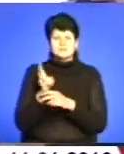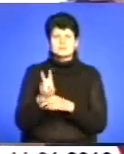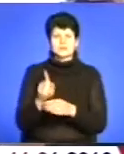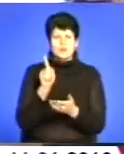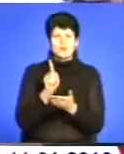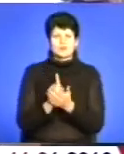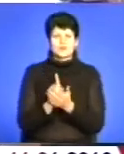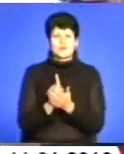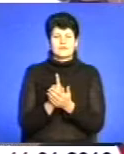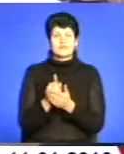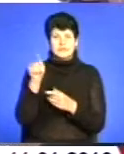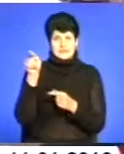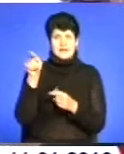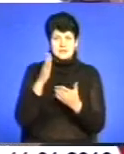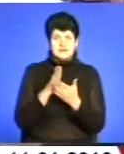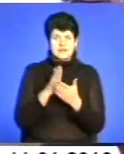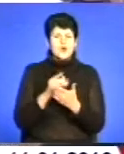Добре? Вони там є у вас,